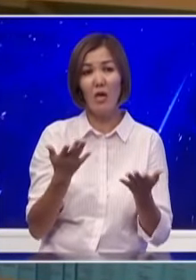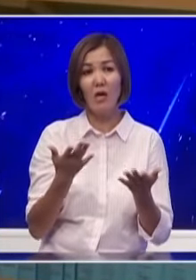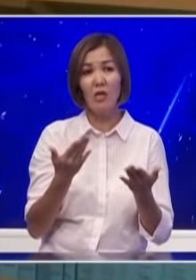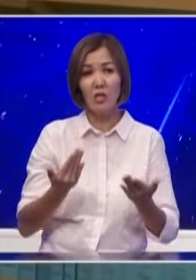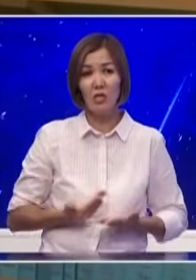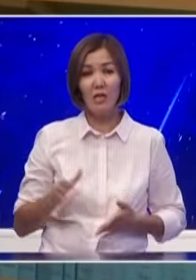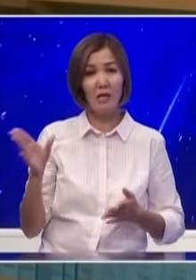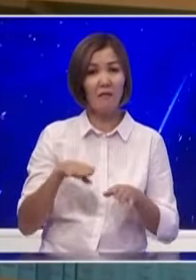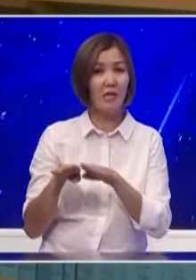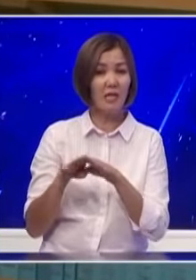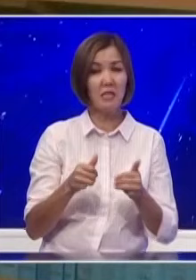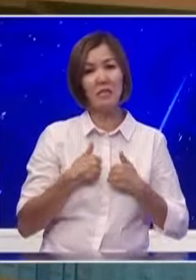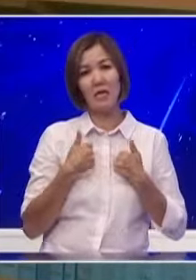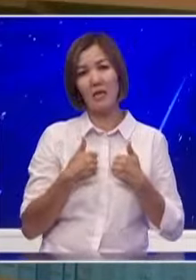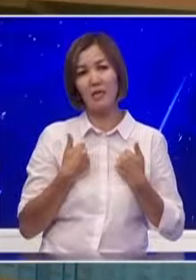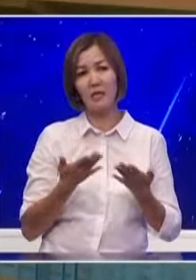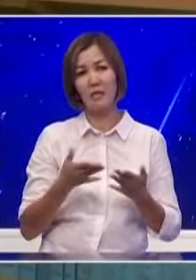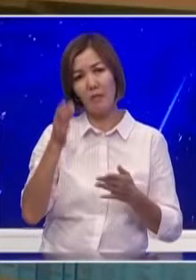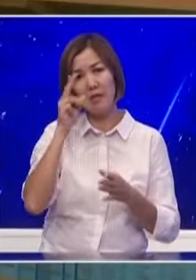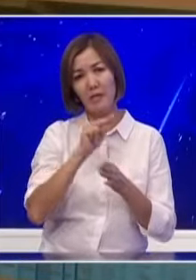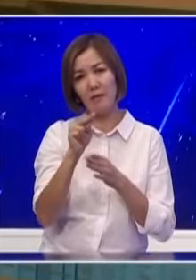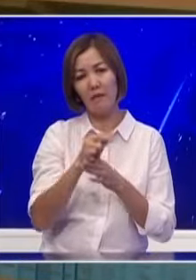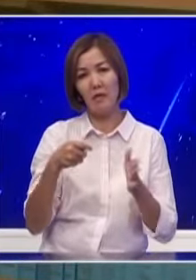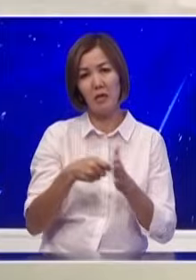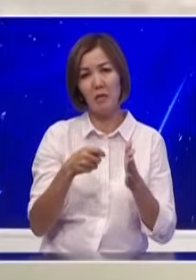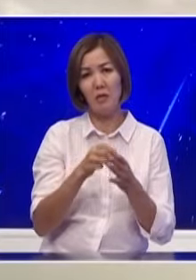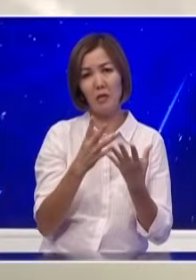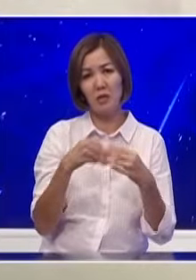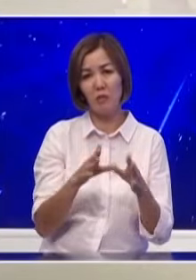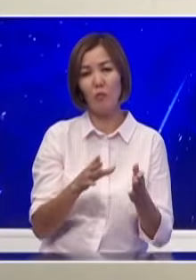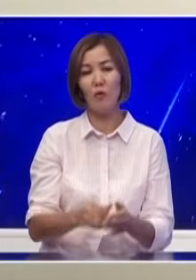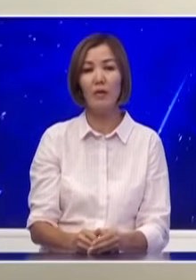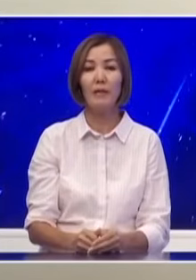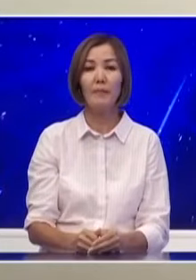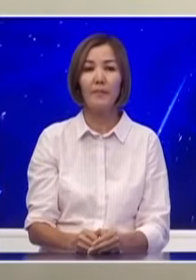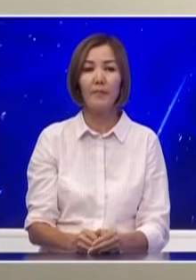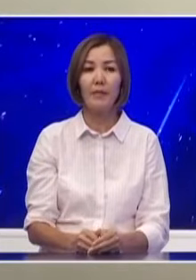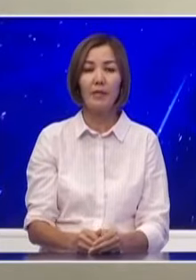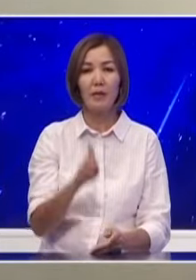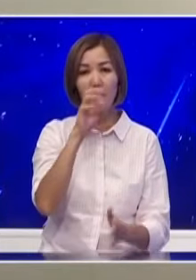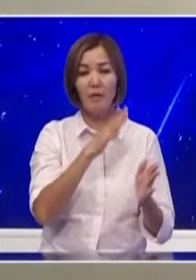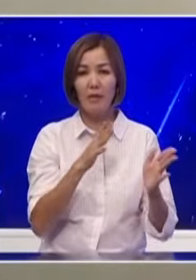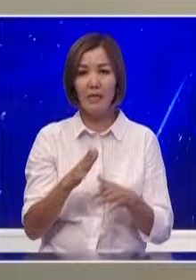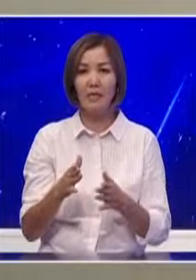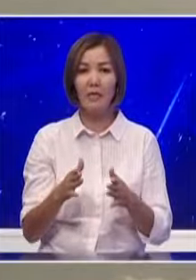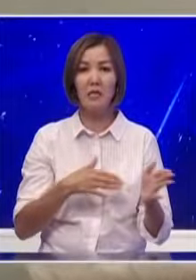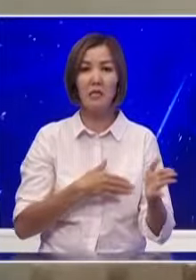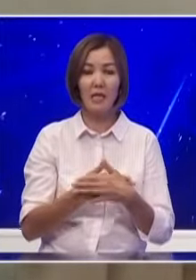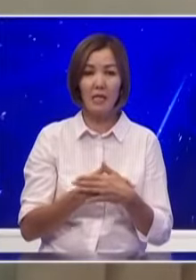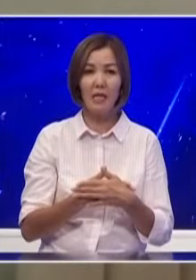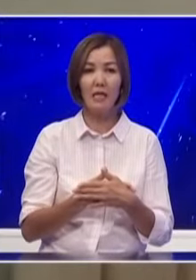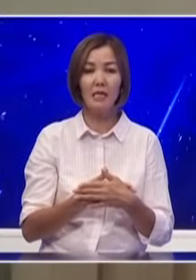жили, как и все. Старались дать образование детям, кормили семьи. Многие из 45 библиотек района в те годы закрылись,